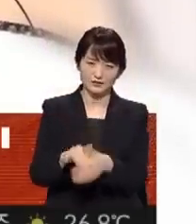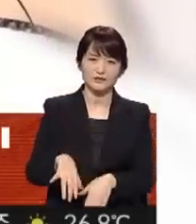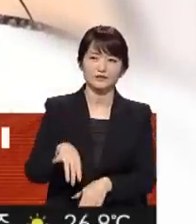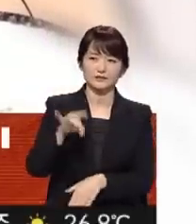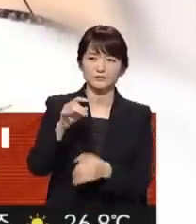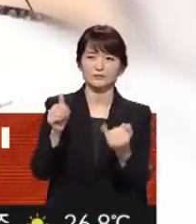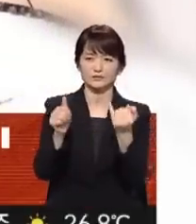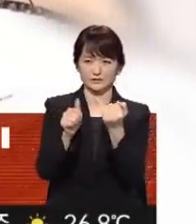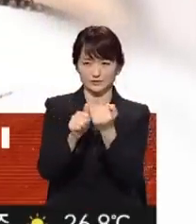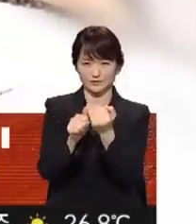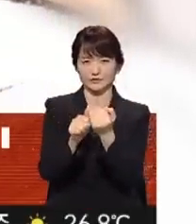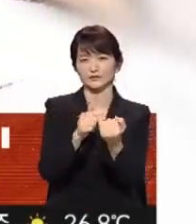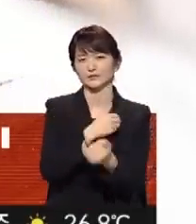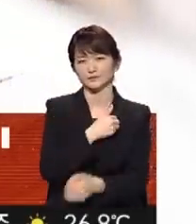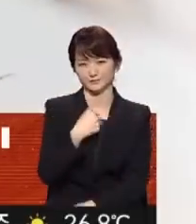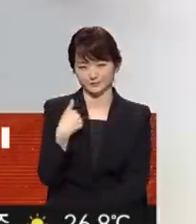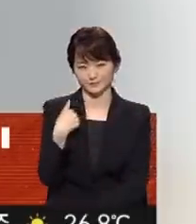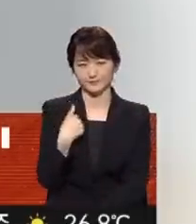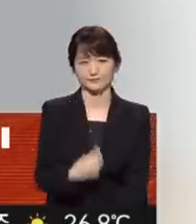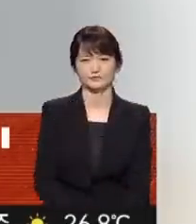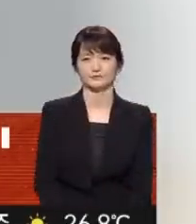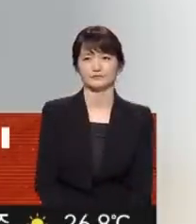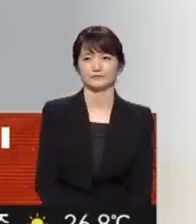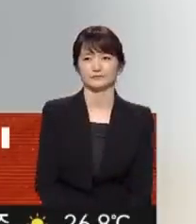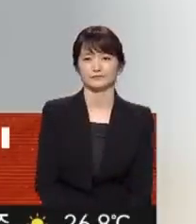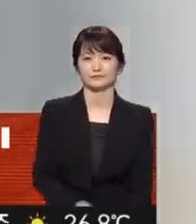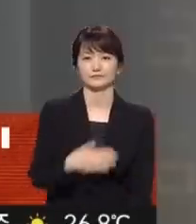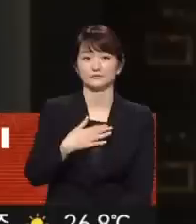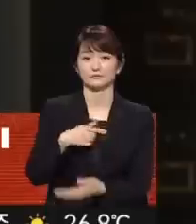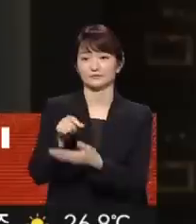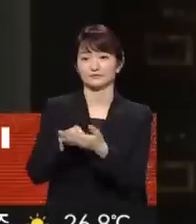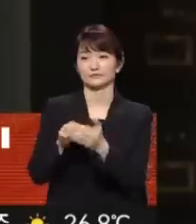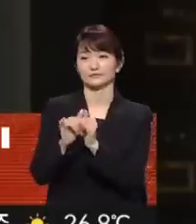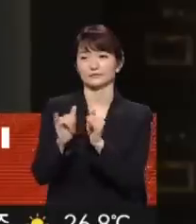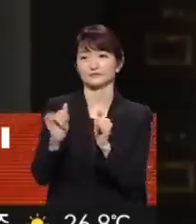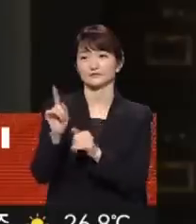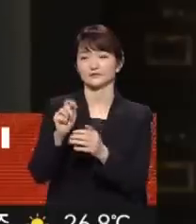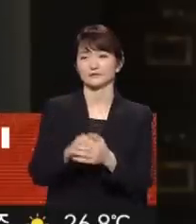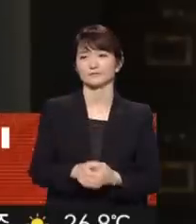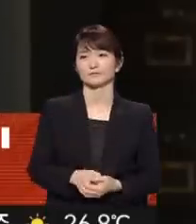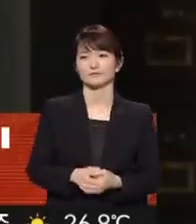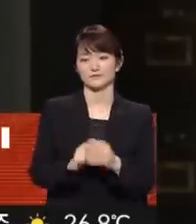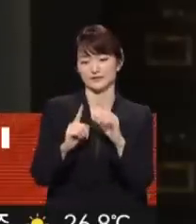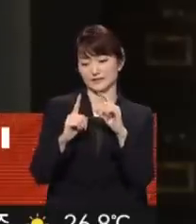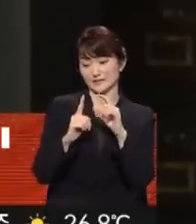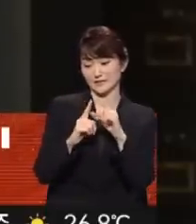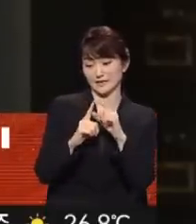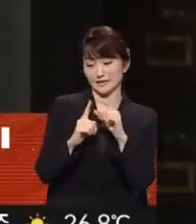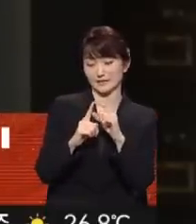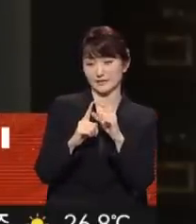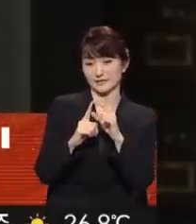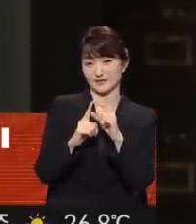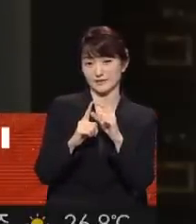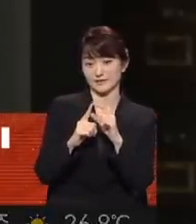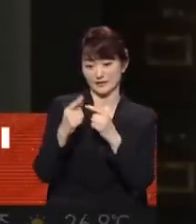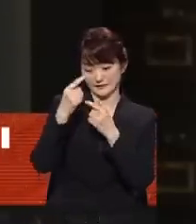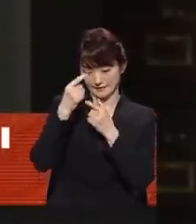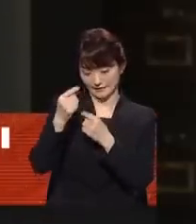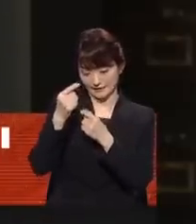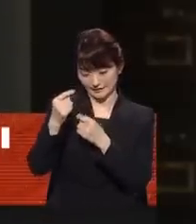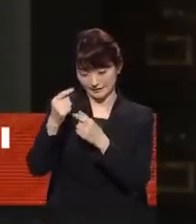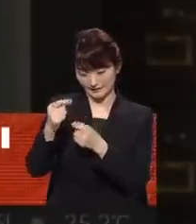결혼 생활을 했다고 합니다. 자, 이게 저도 기자다 보니까 이 맞춤법에 되게 예민하거든요. 이게